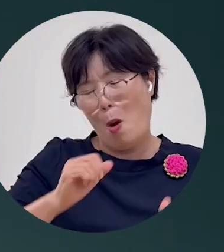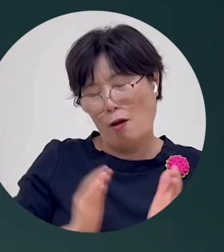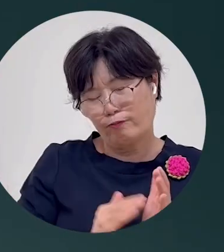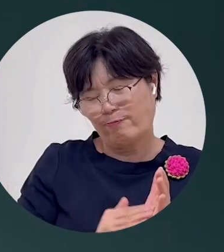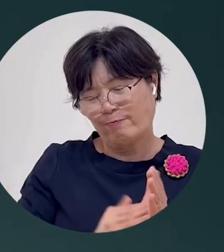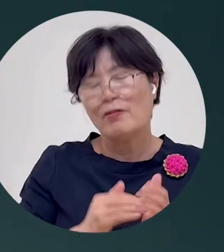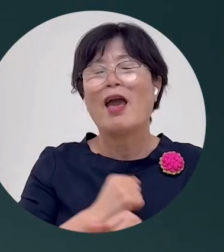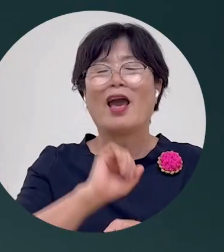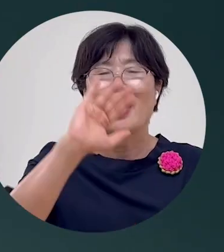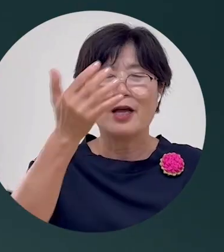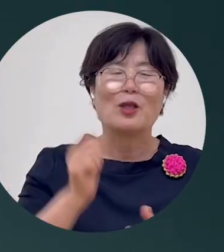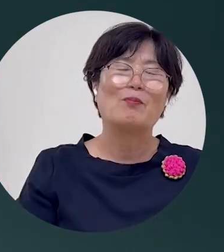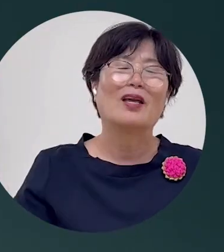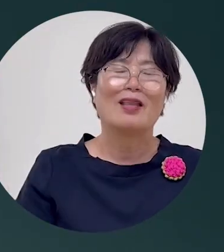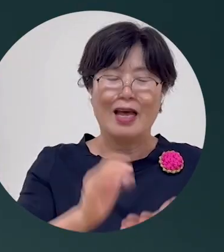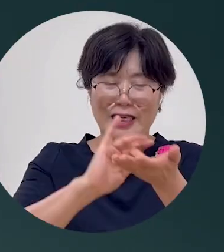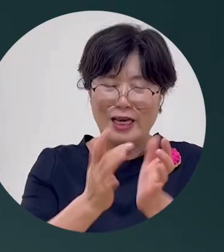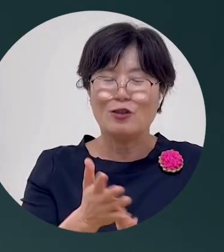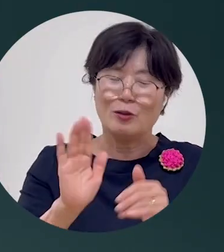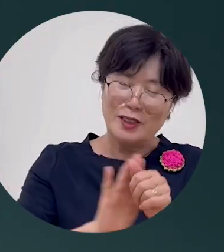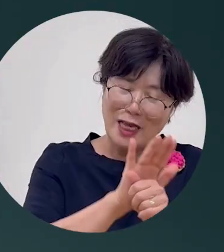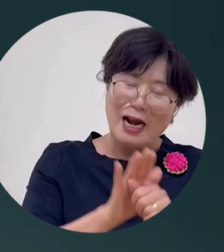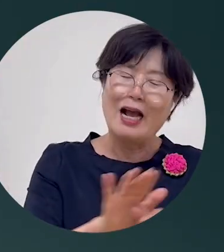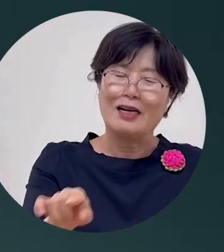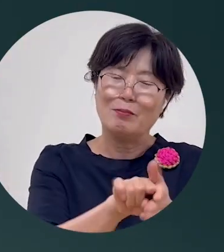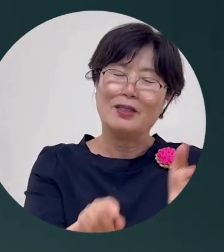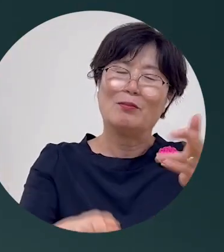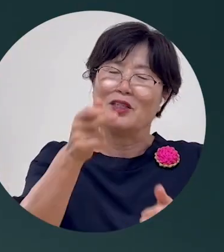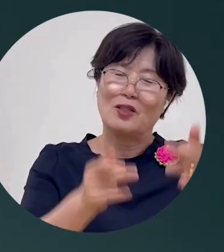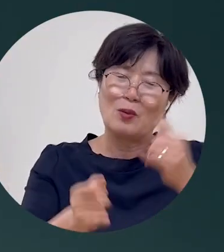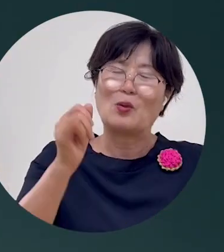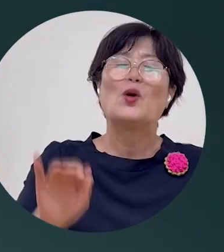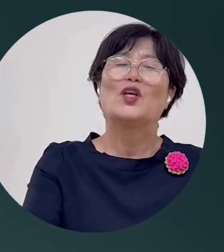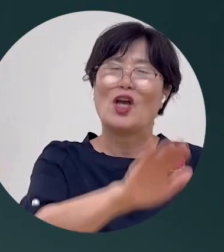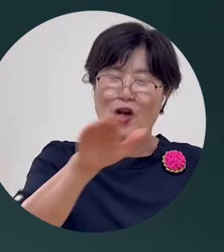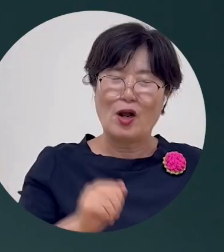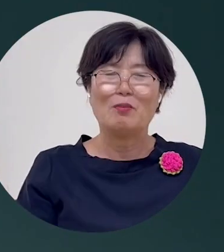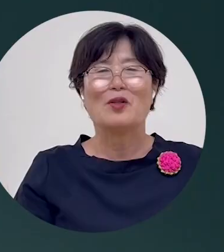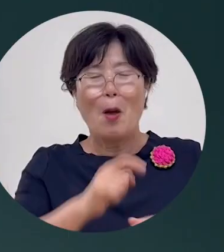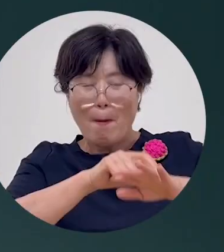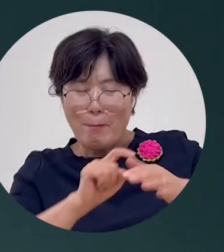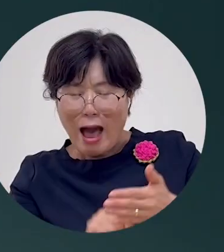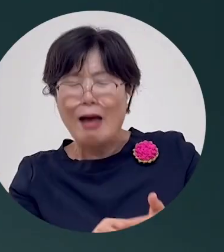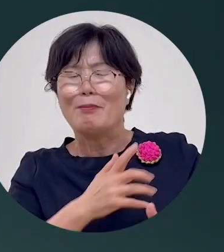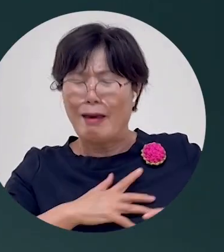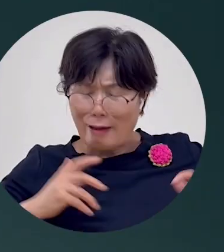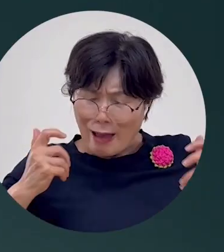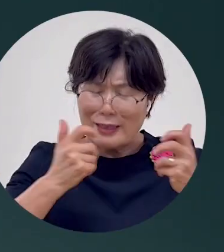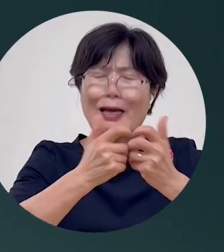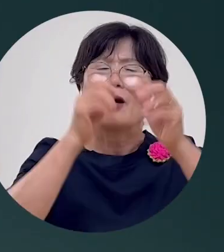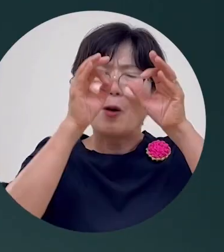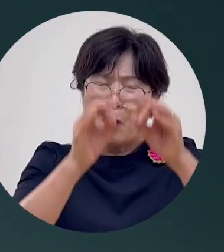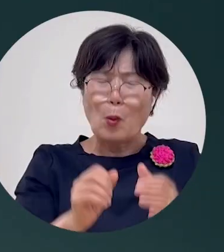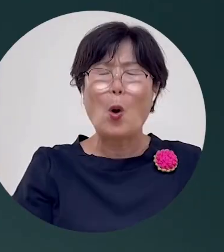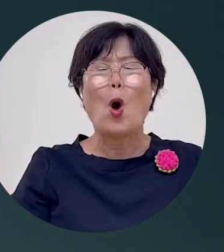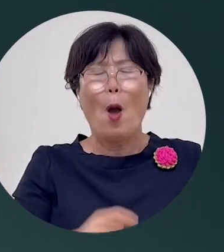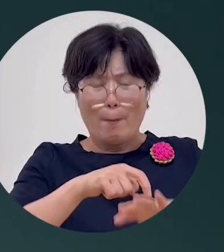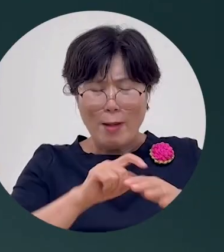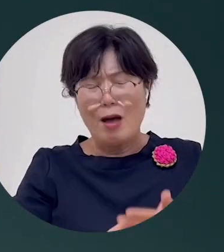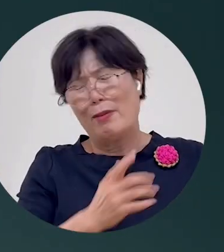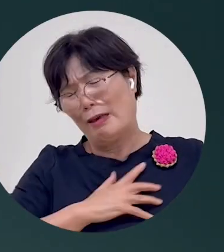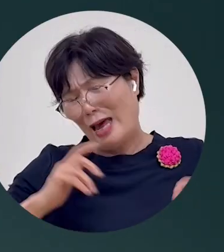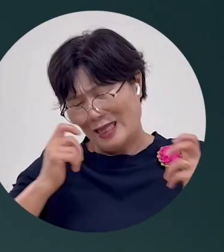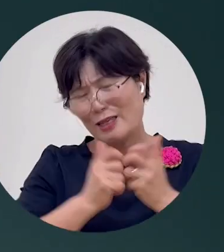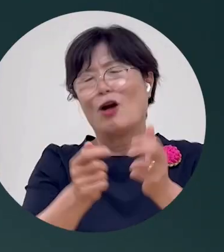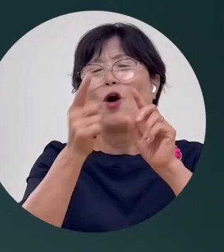우리 예수님이 사랑하시는 성도 여러분, 우리 사람은요, 마음에 가득한 것을 보고요, 마음에 가득한 것을